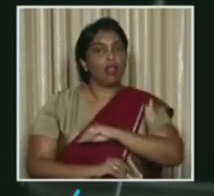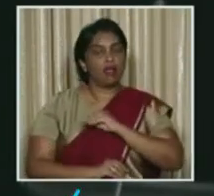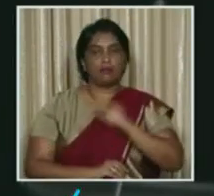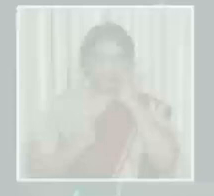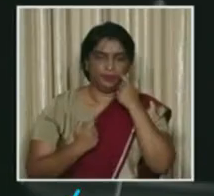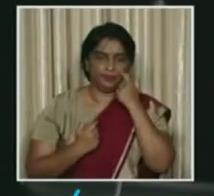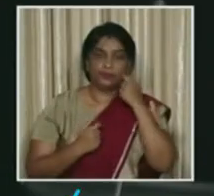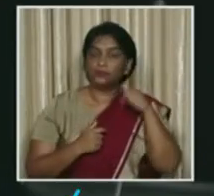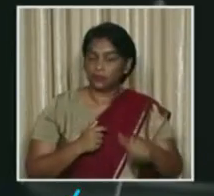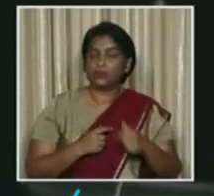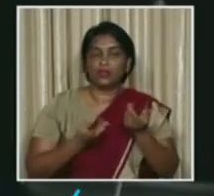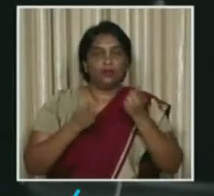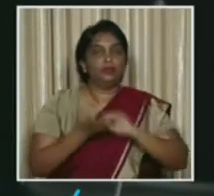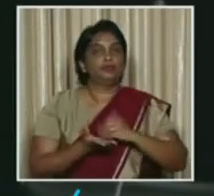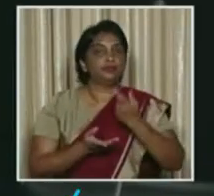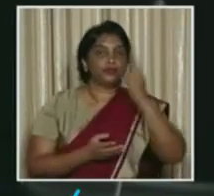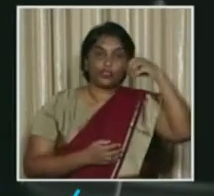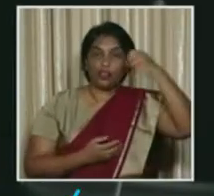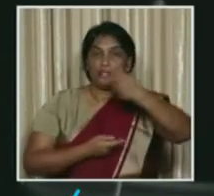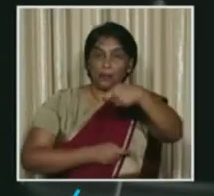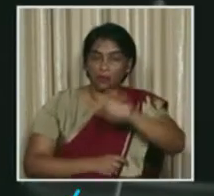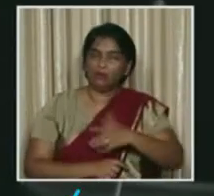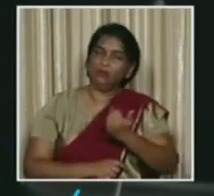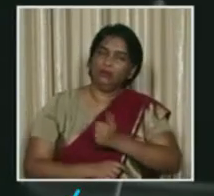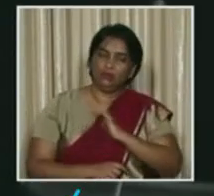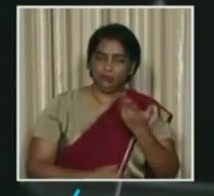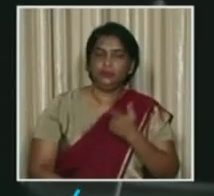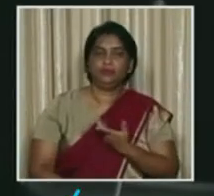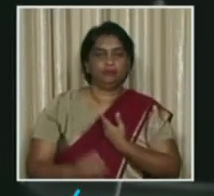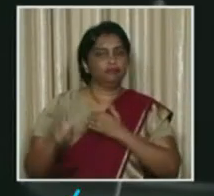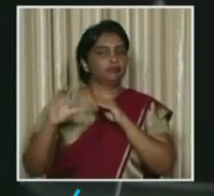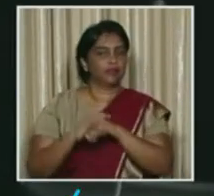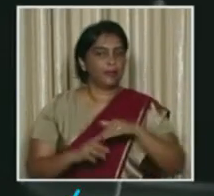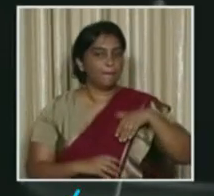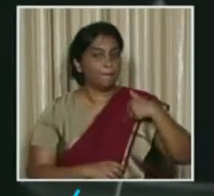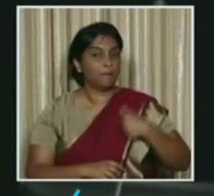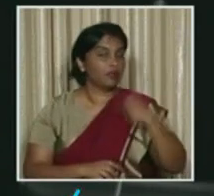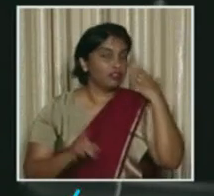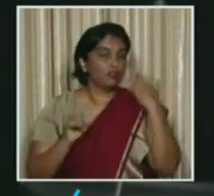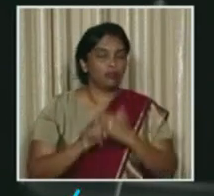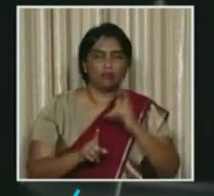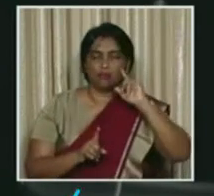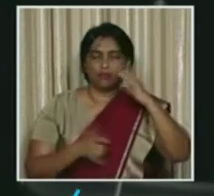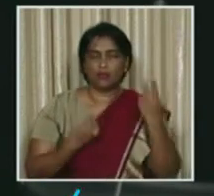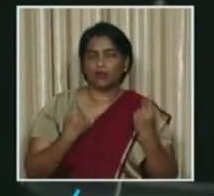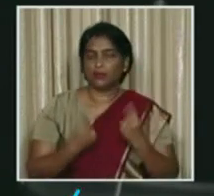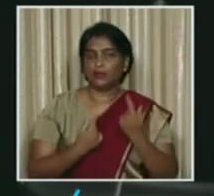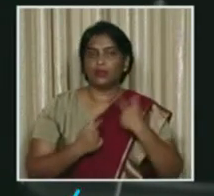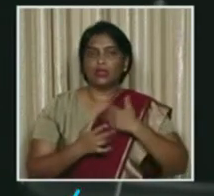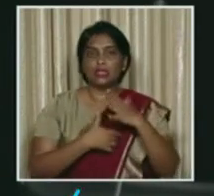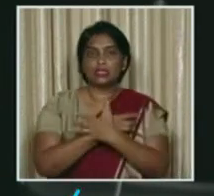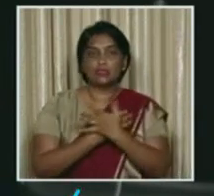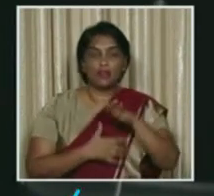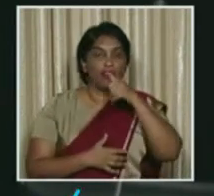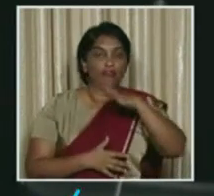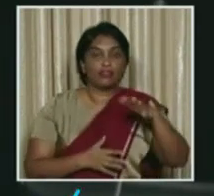කර නොමැත. අමතර විදුලි මිලදී ගැනීම සඳහා අකමැත්තෙන් වුවද යොමු වීමට ප්‍රධාන සාධකයේ වූයේ අනපේක්ෂිත අයුරින් සමනලව